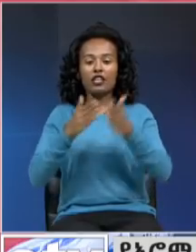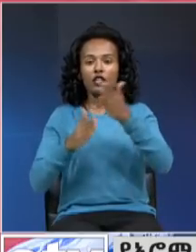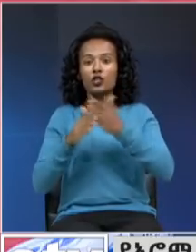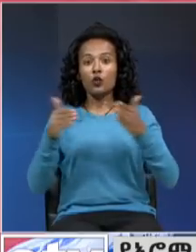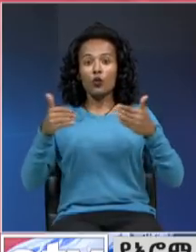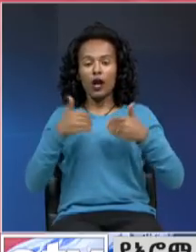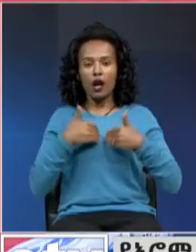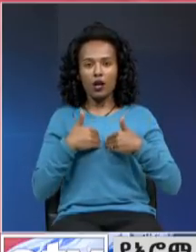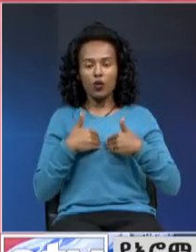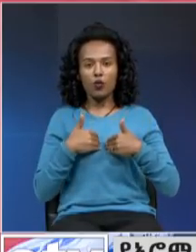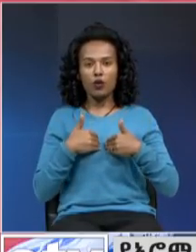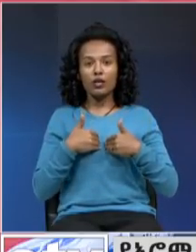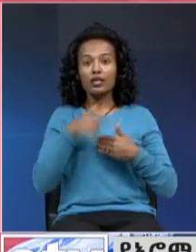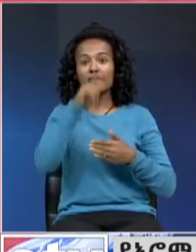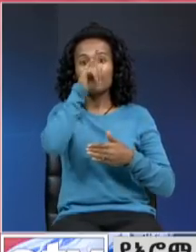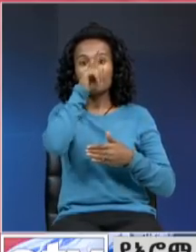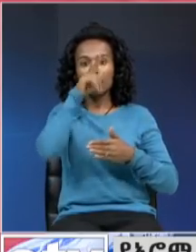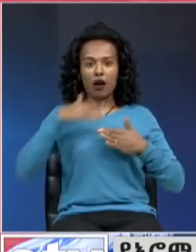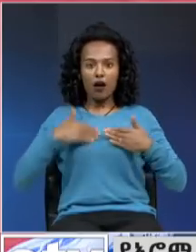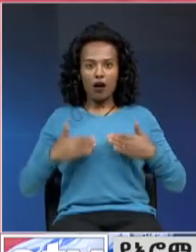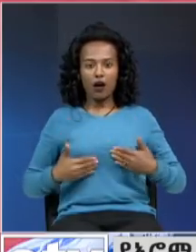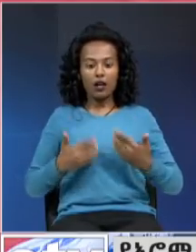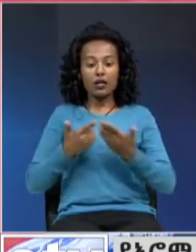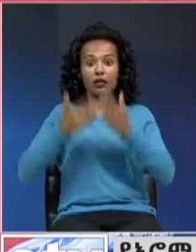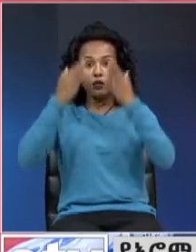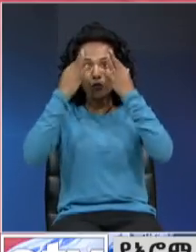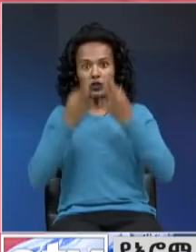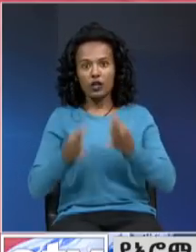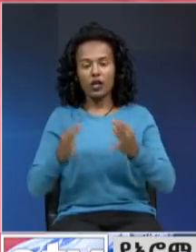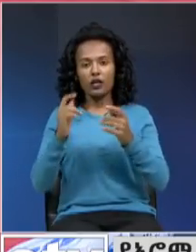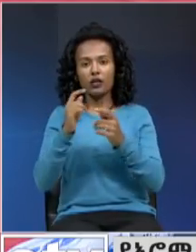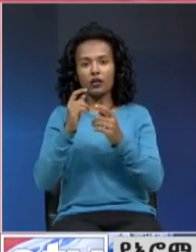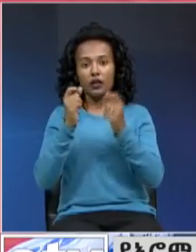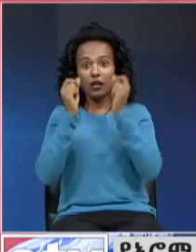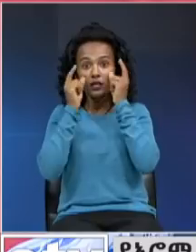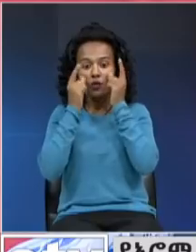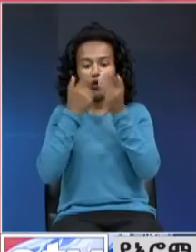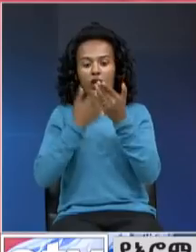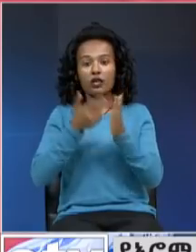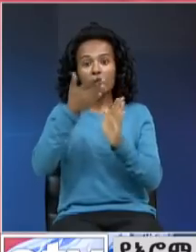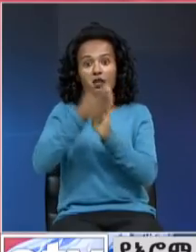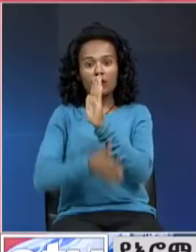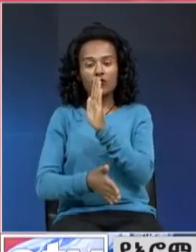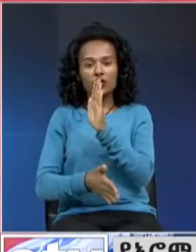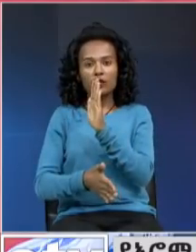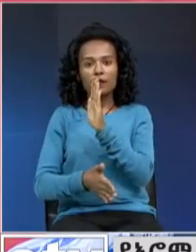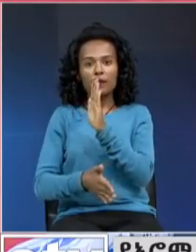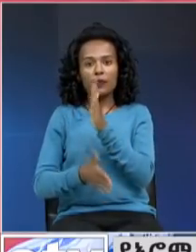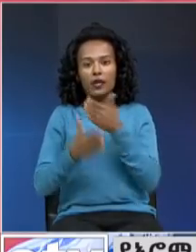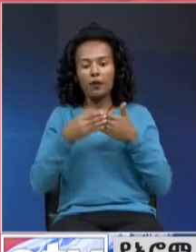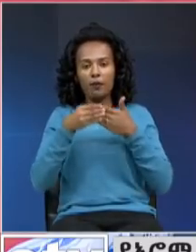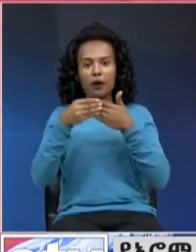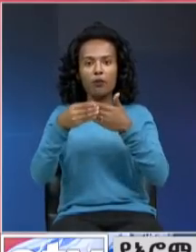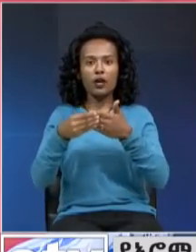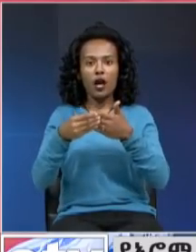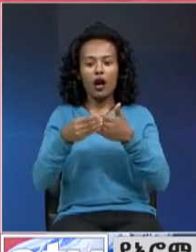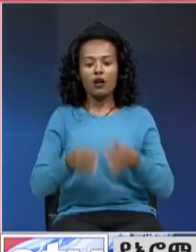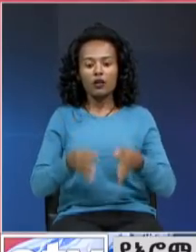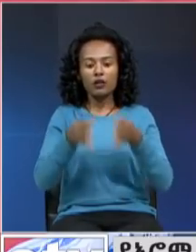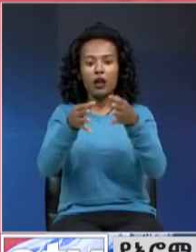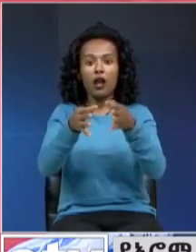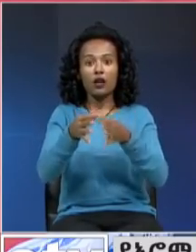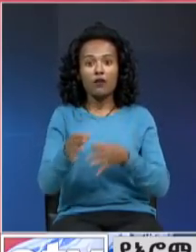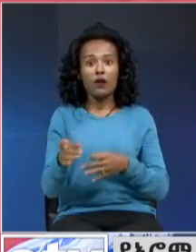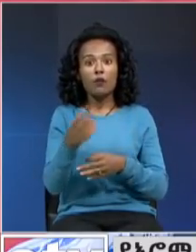ያለው የጸጥታ አካልም ይሄን ውሳኔ ተገንዝቦ ይሄን ውሳኔ እንዲያስፈጽም መመሪያ የተላለፈ